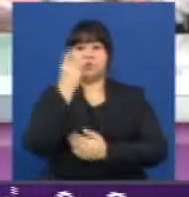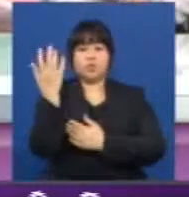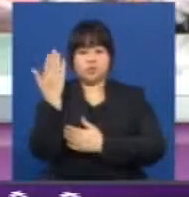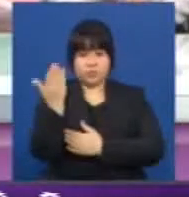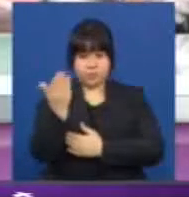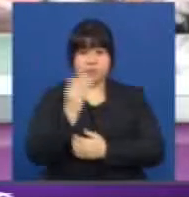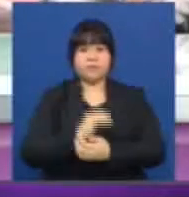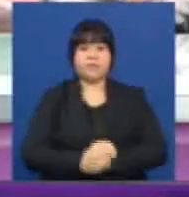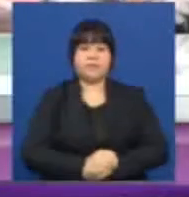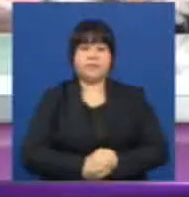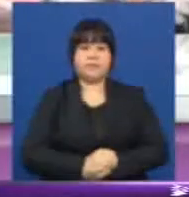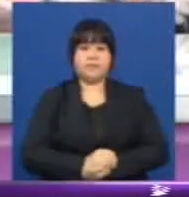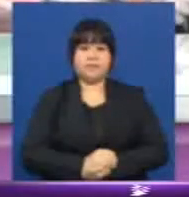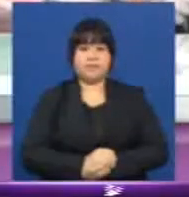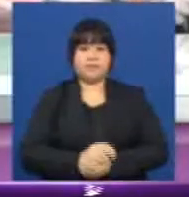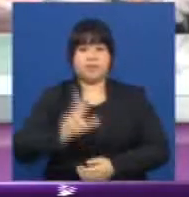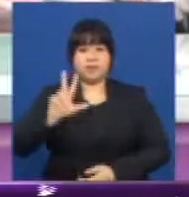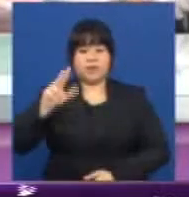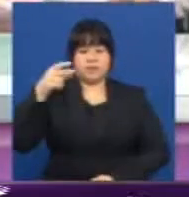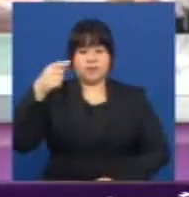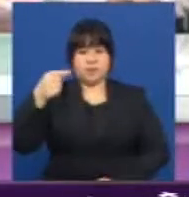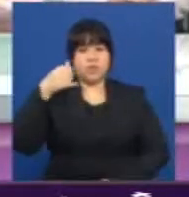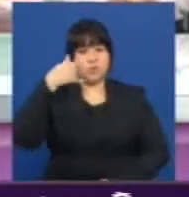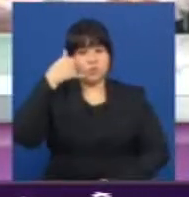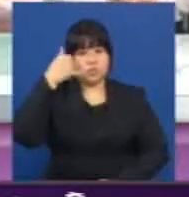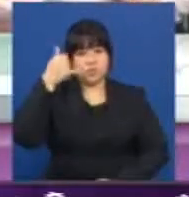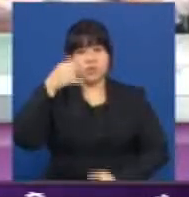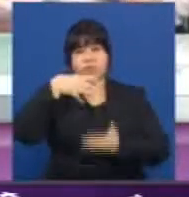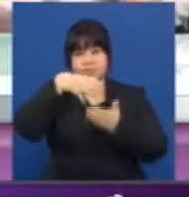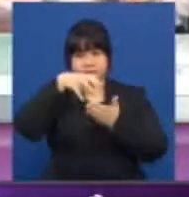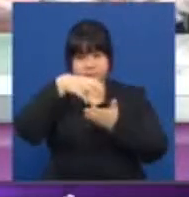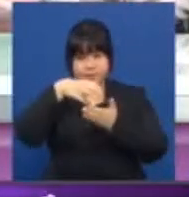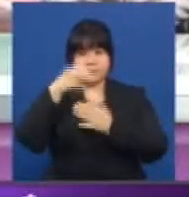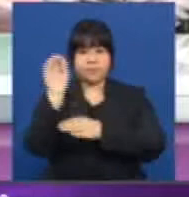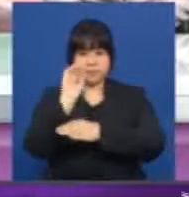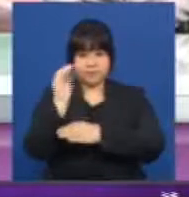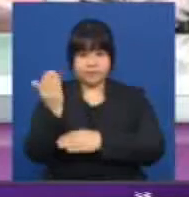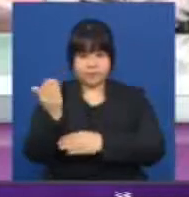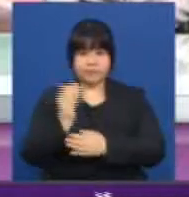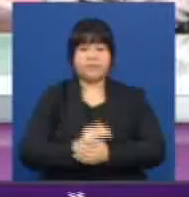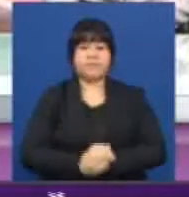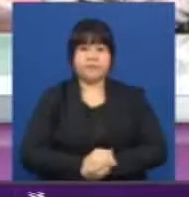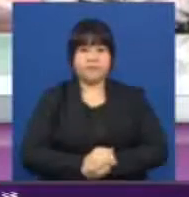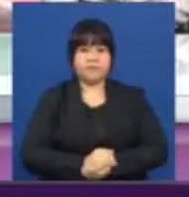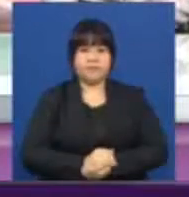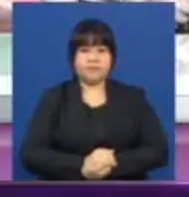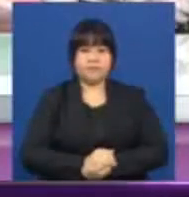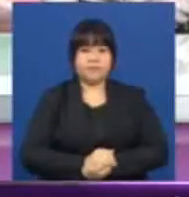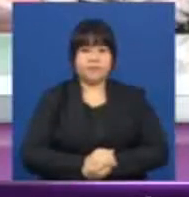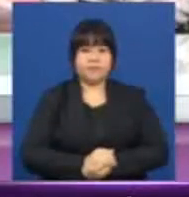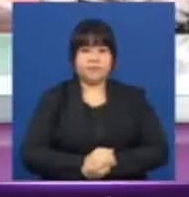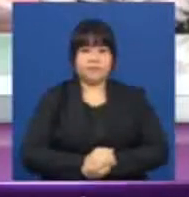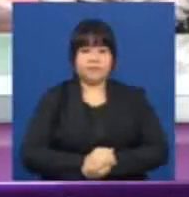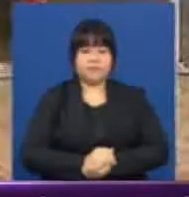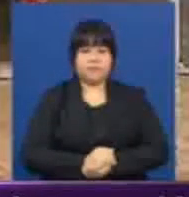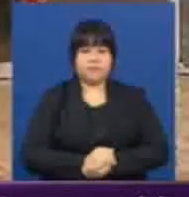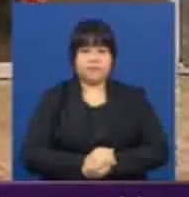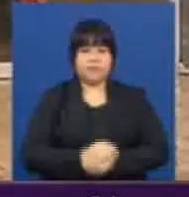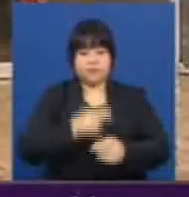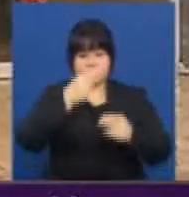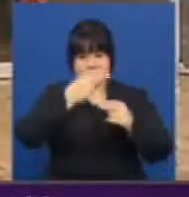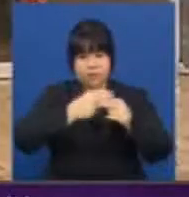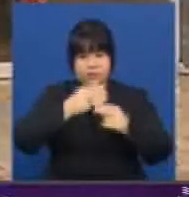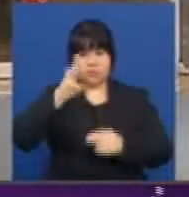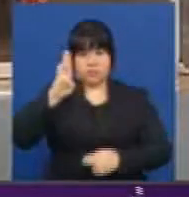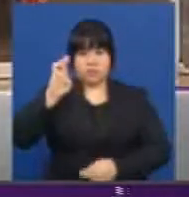ทยากุลรายงานสดผ่านระบบ 3G มาจากท่าอากาศยานสุวรรณภูมิค่ะเชิญค่ะคุณวรพัฒน์คะ ครับหลังจากที่นายวี